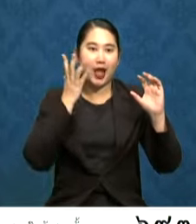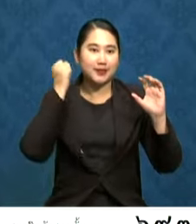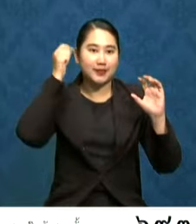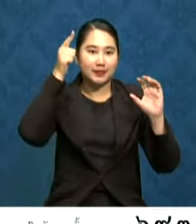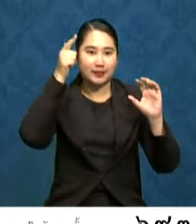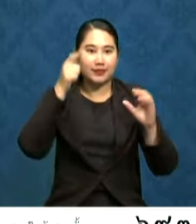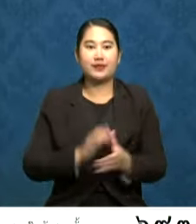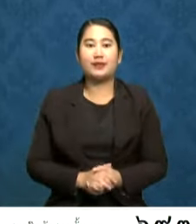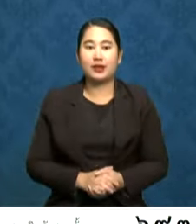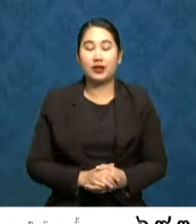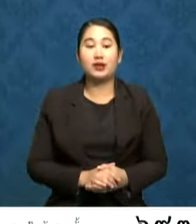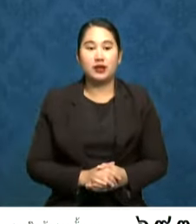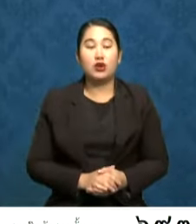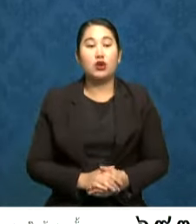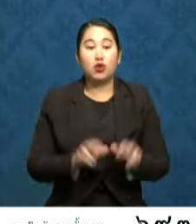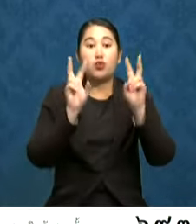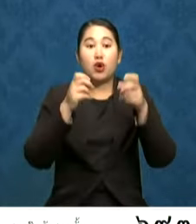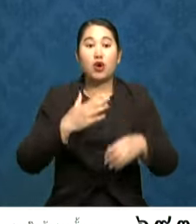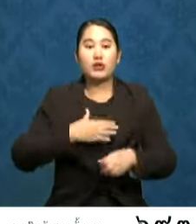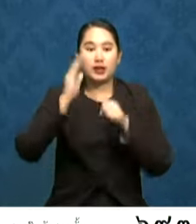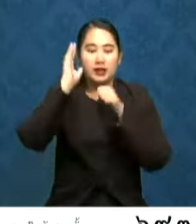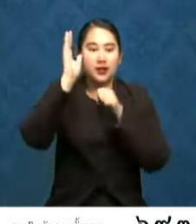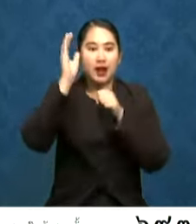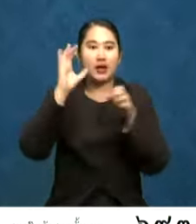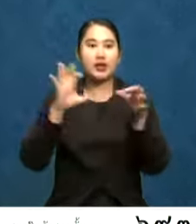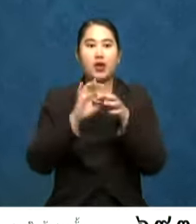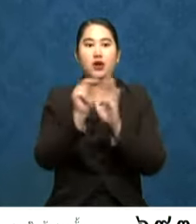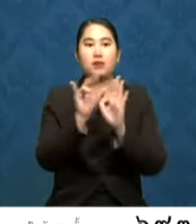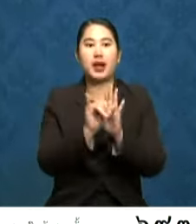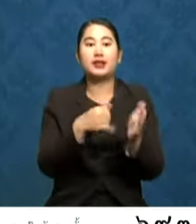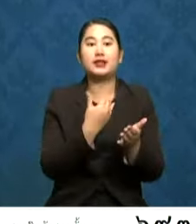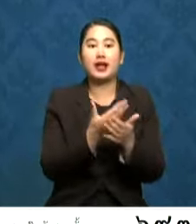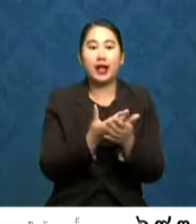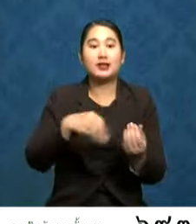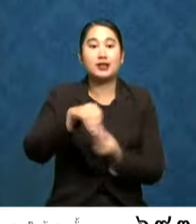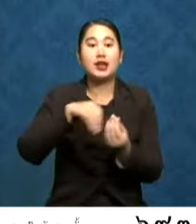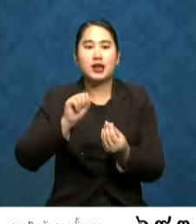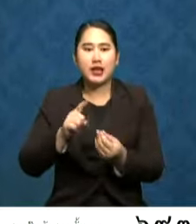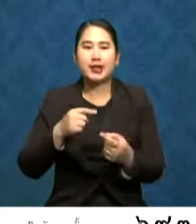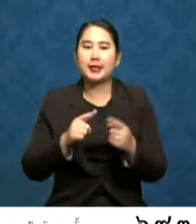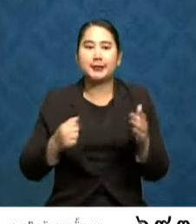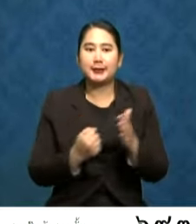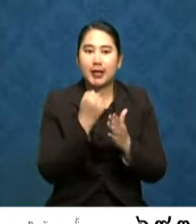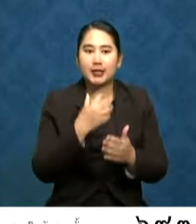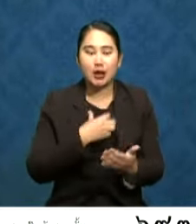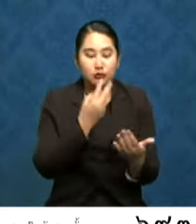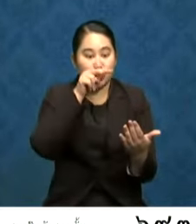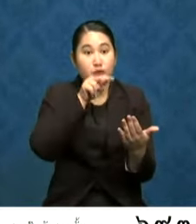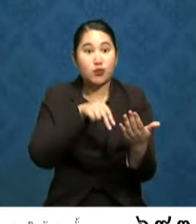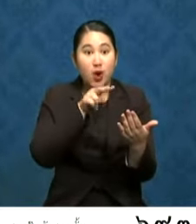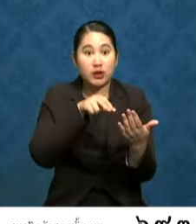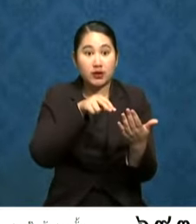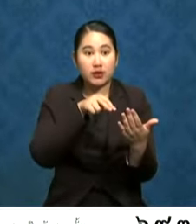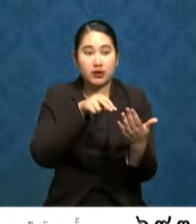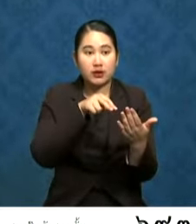ทานนะคะเอ่อในหัวข้อฉันอภิปรายเป็นเรื่องเกี่ยวกับนโยบายเศรษฐกิจแต่ก็อดไม่ได้ที่จะขอเช็คตรวจ